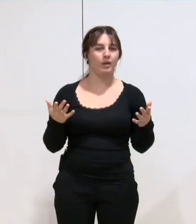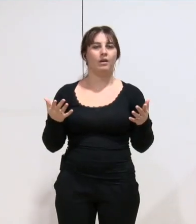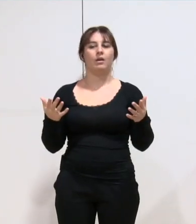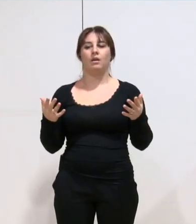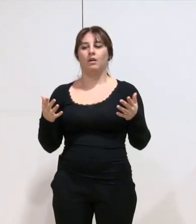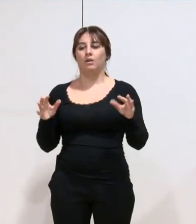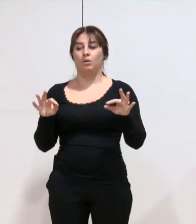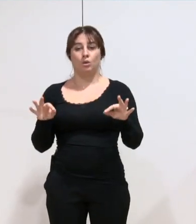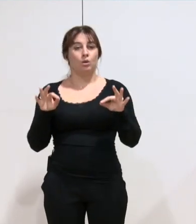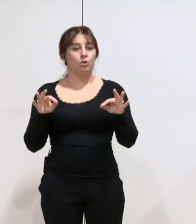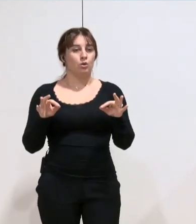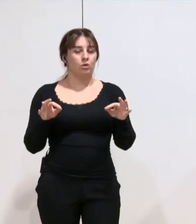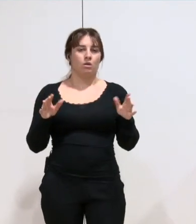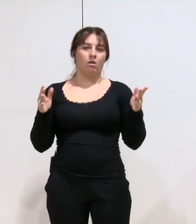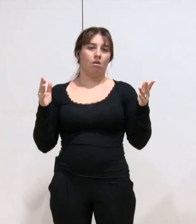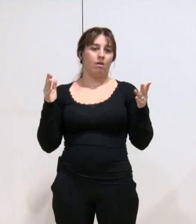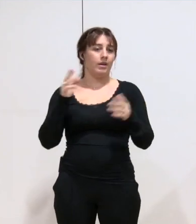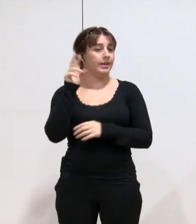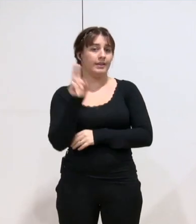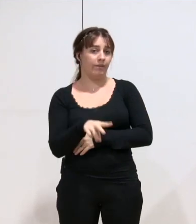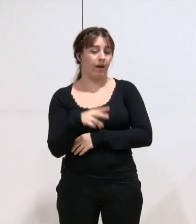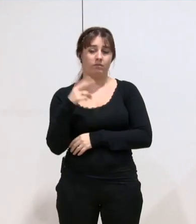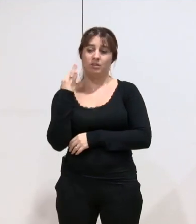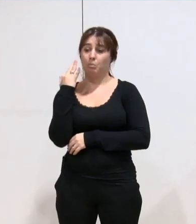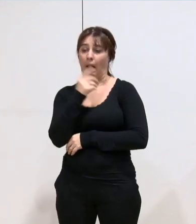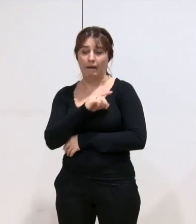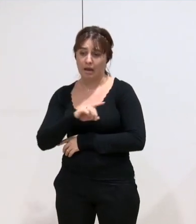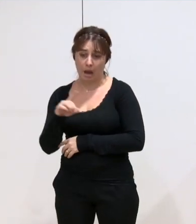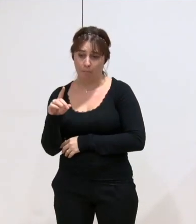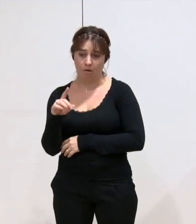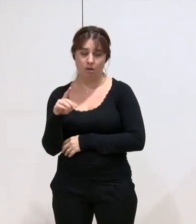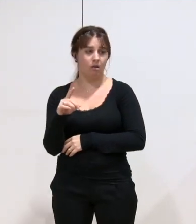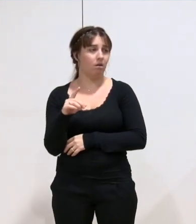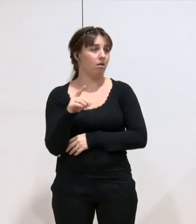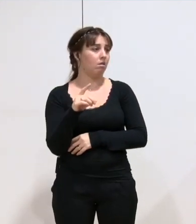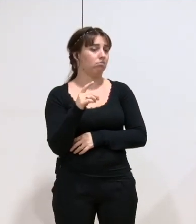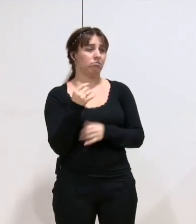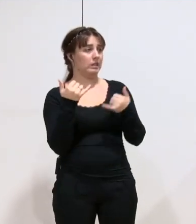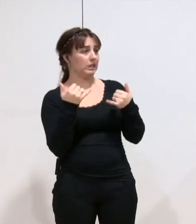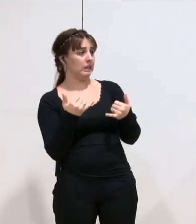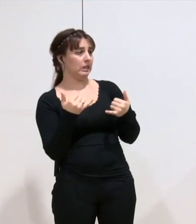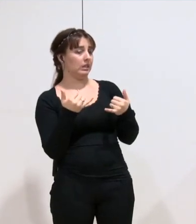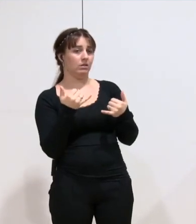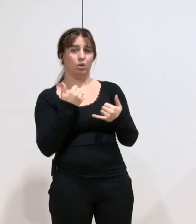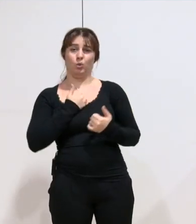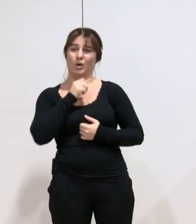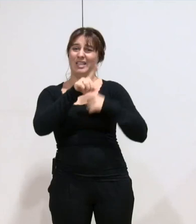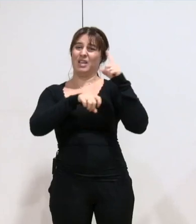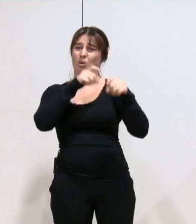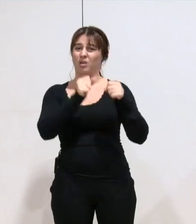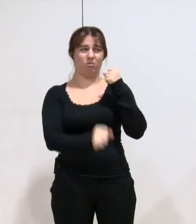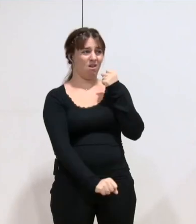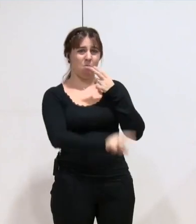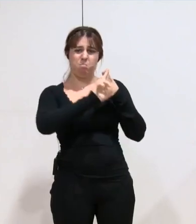au-delà du côté assez désagréable d'avoir le sentiment ici qu'à nos questions, il est répondu par